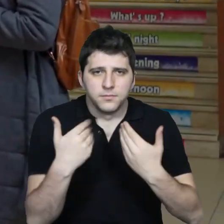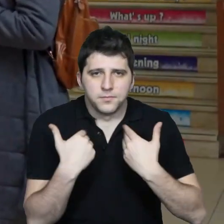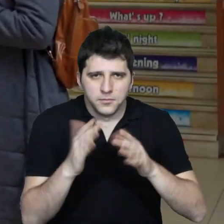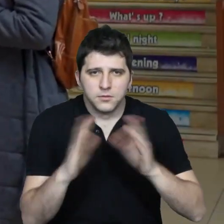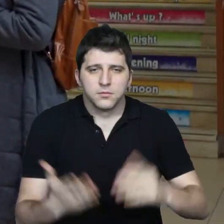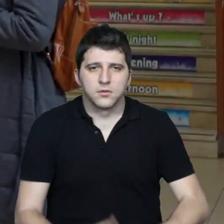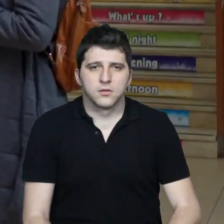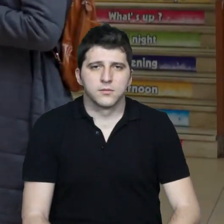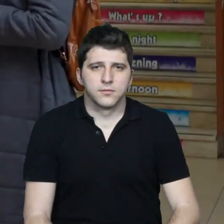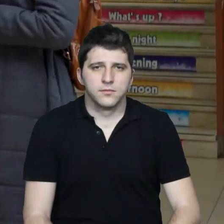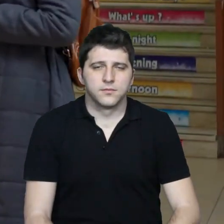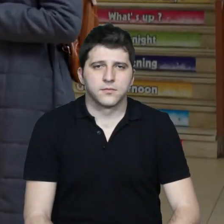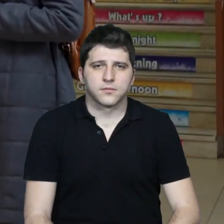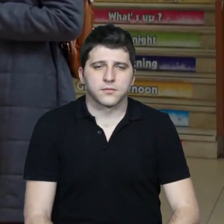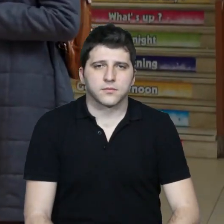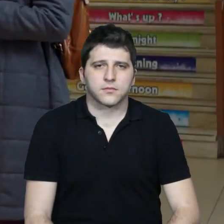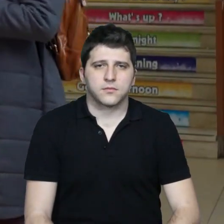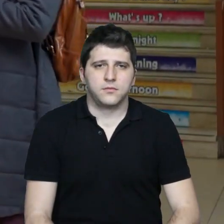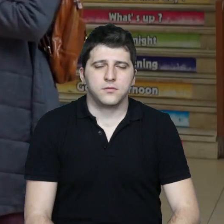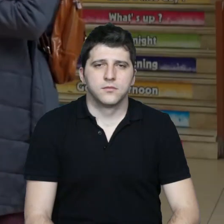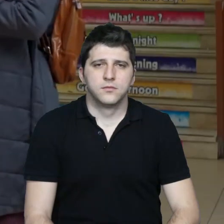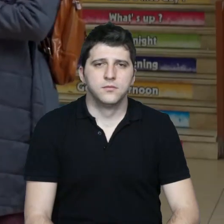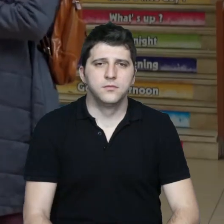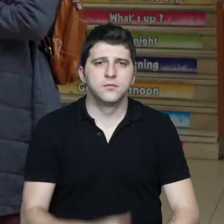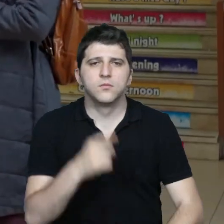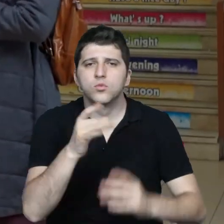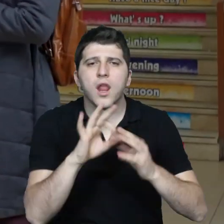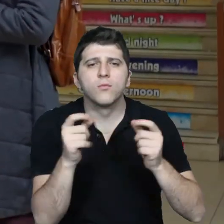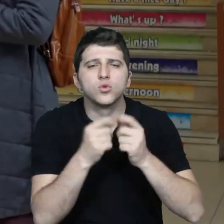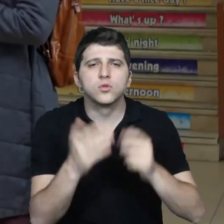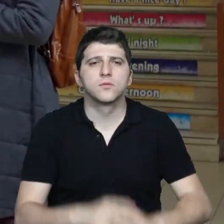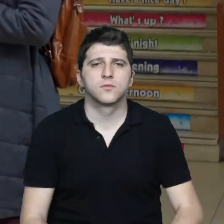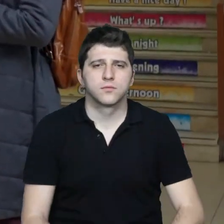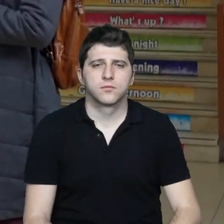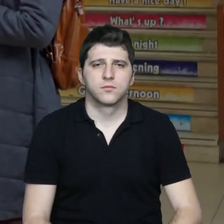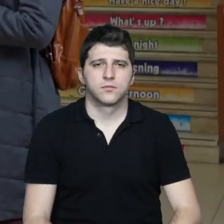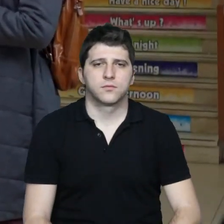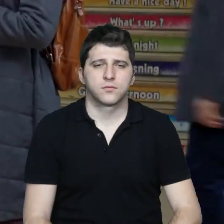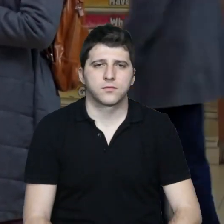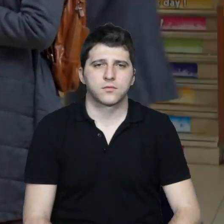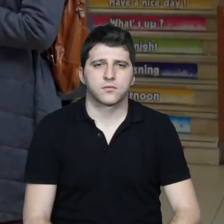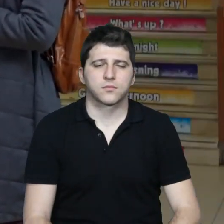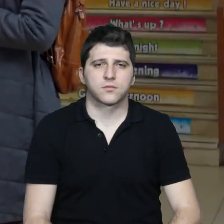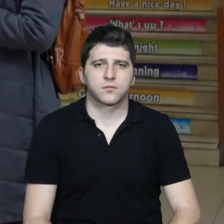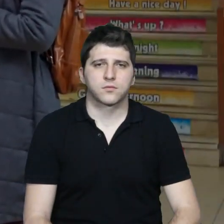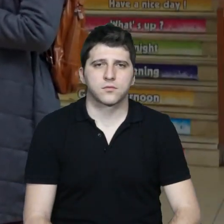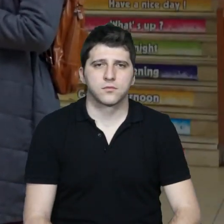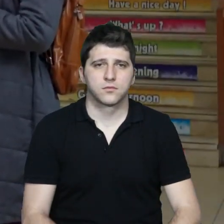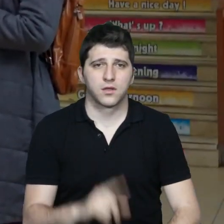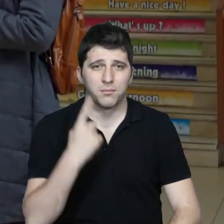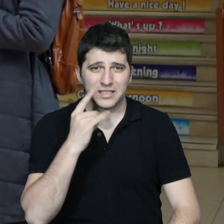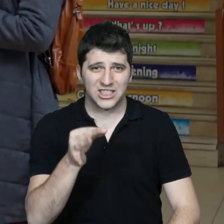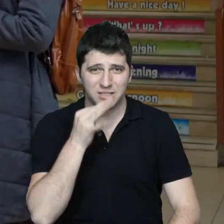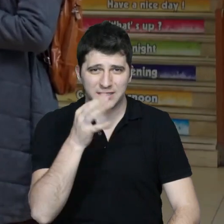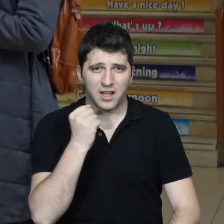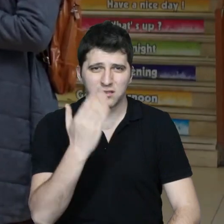tamam. Ellerinde poşetler. O ne Burcu? Burcu cips almış. Cips mi aldın çocuğa?